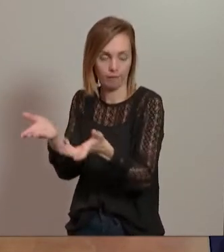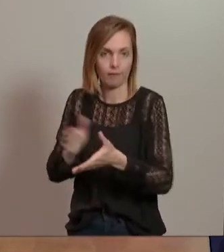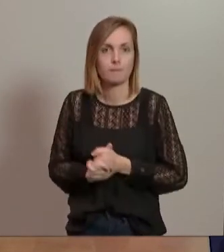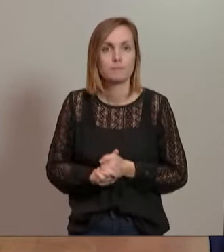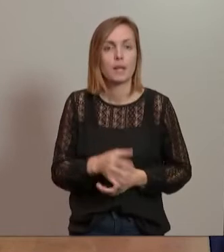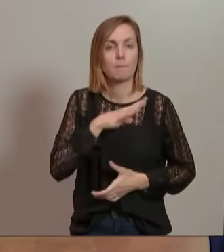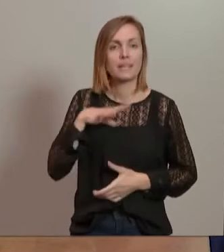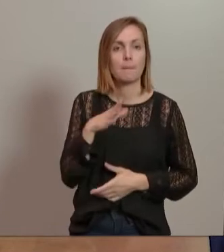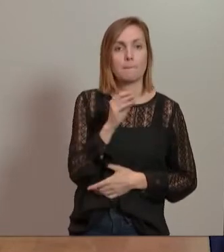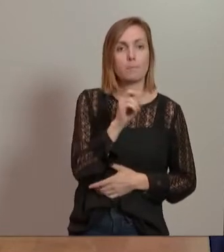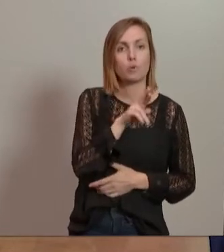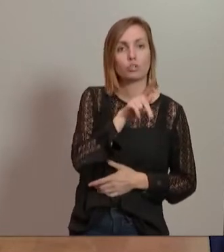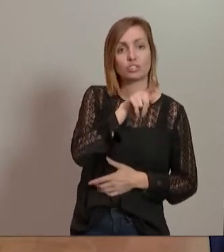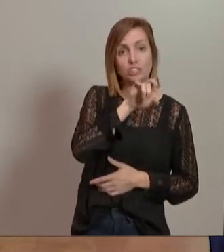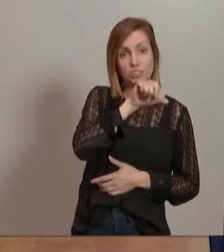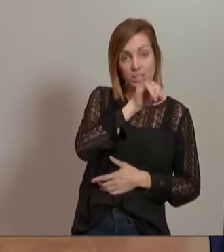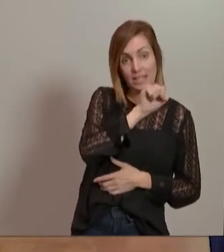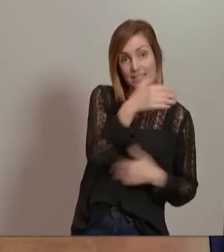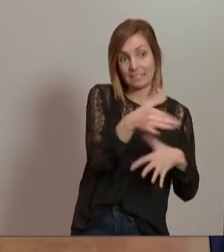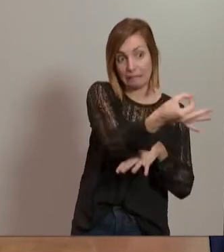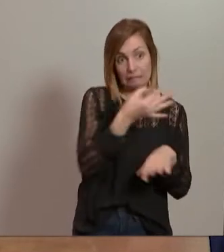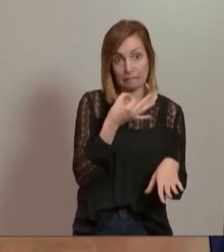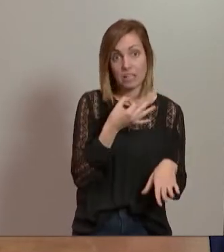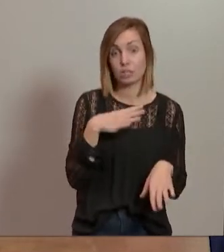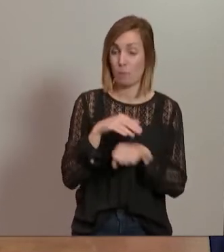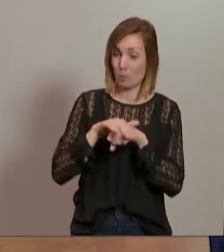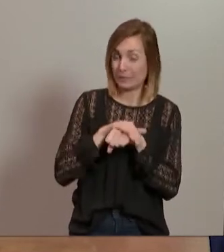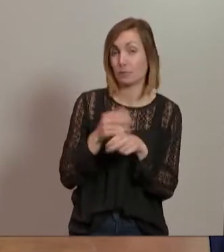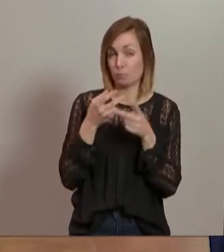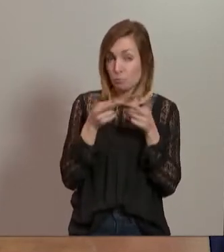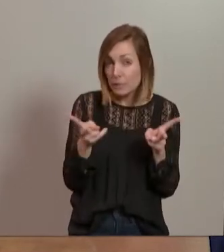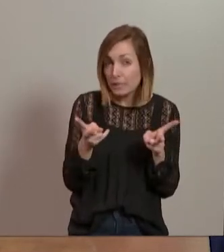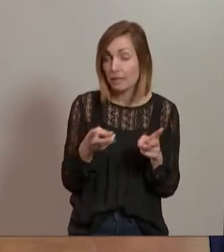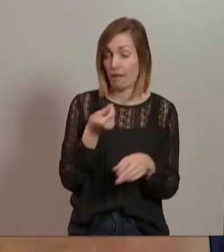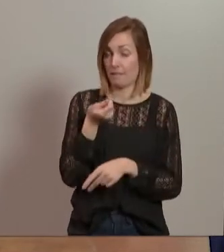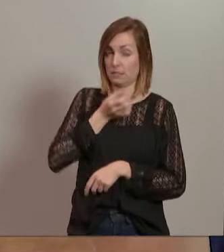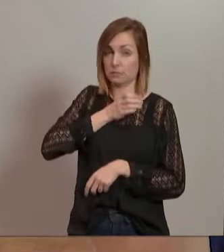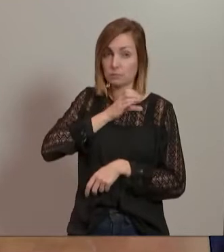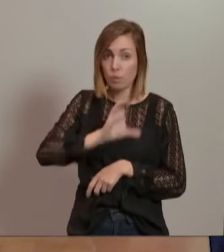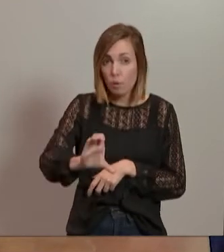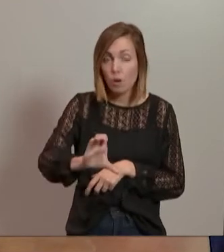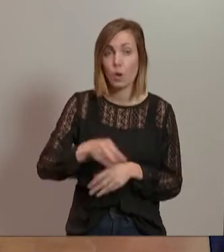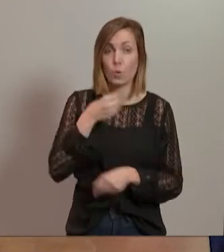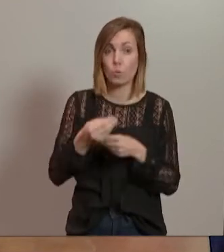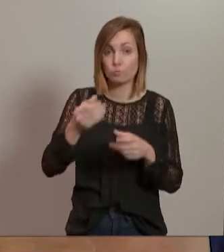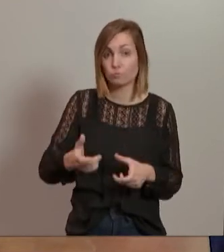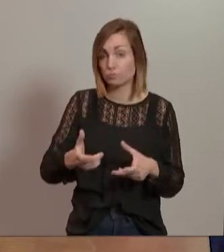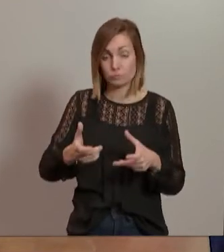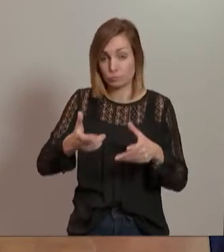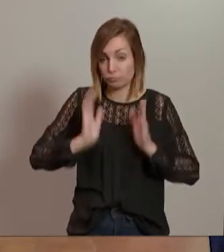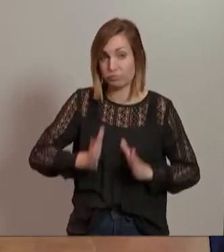Agnès Bourget l'a rappelé, derrière chaque politique publique, derrière chaque investissement, derrière chaque bâti, il y a des